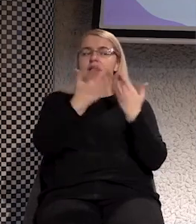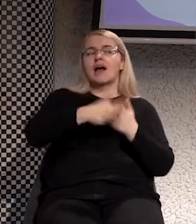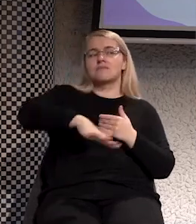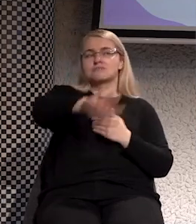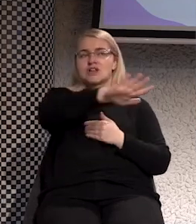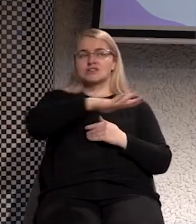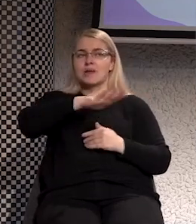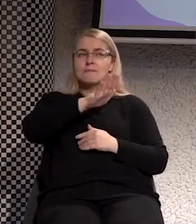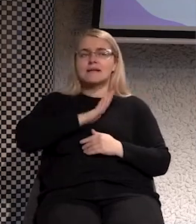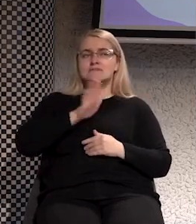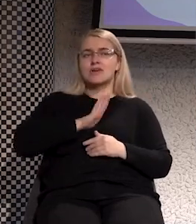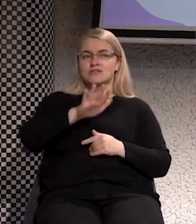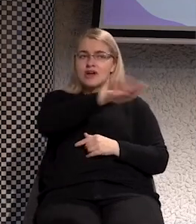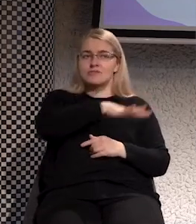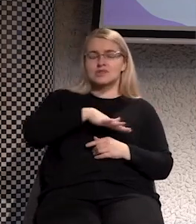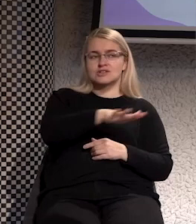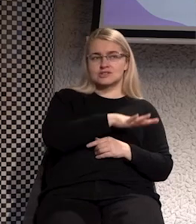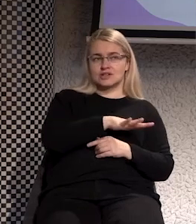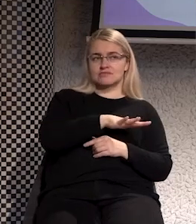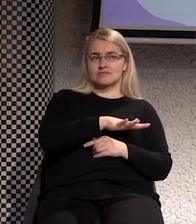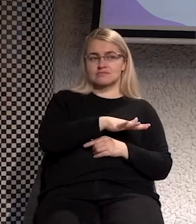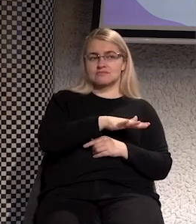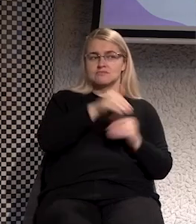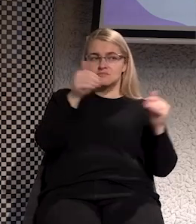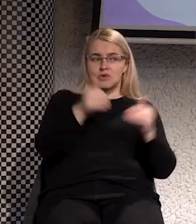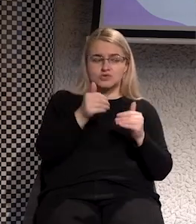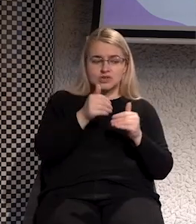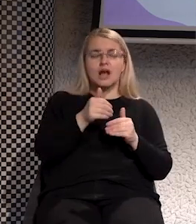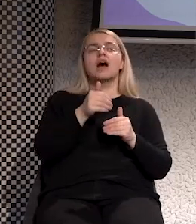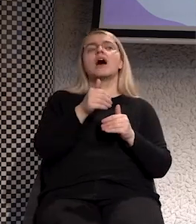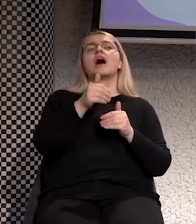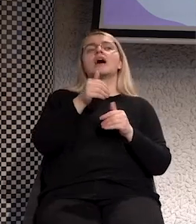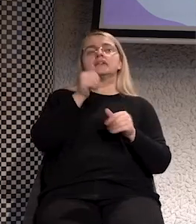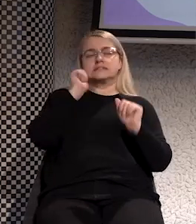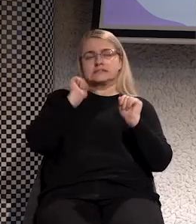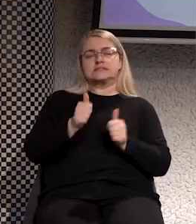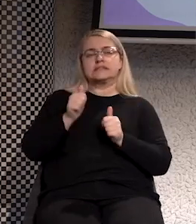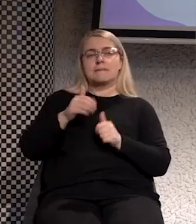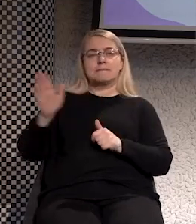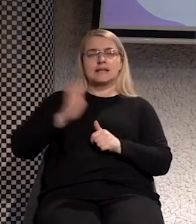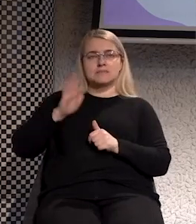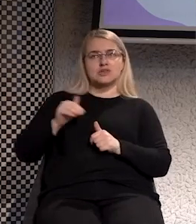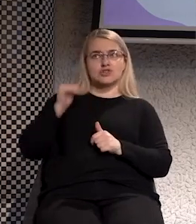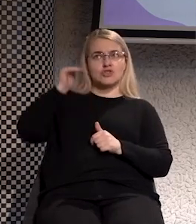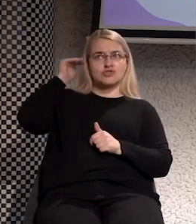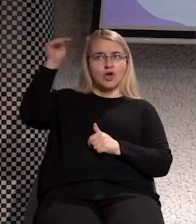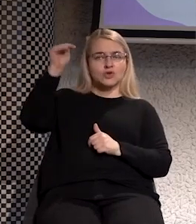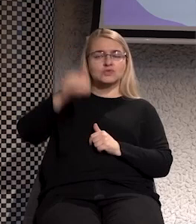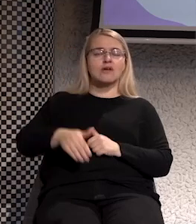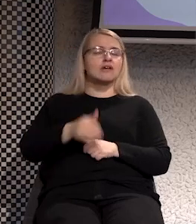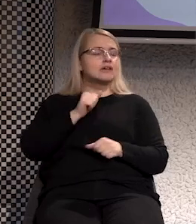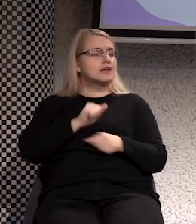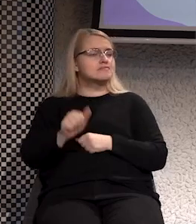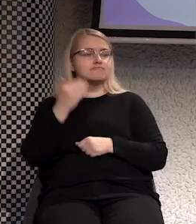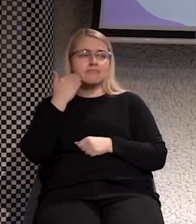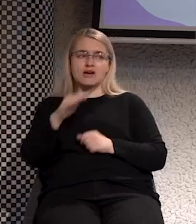stworzenie takiej bezpiecznej przestrzeni stanie się, ja to nazywam, stanie się bezpiecznym dorosłym, bezpieczną osobą dorosłą, robi